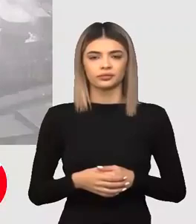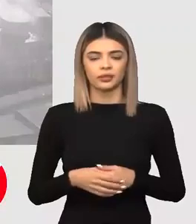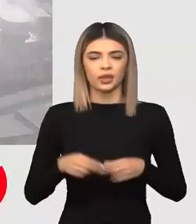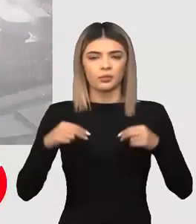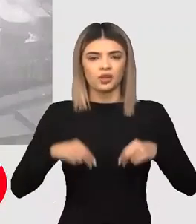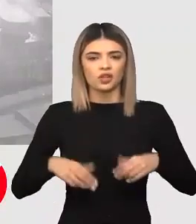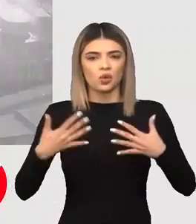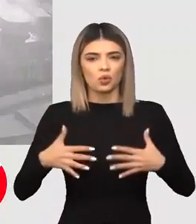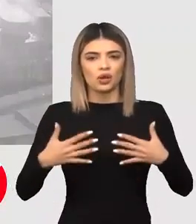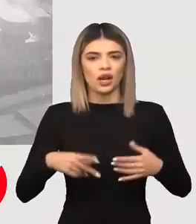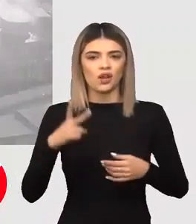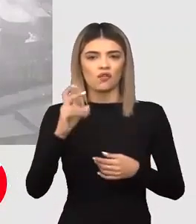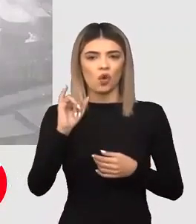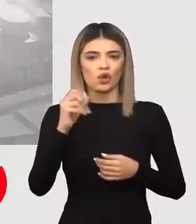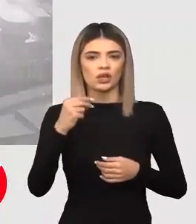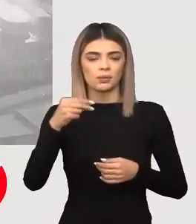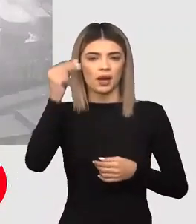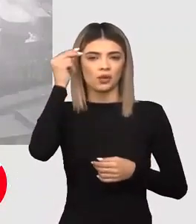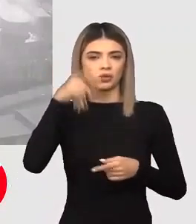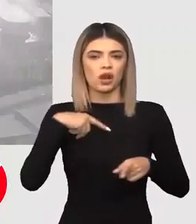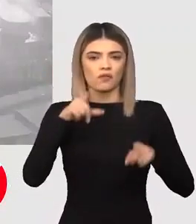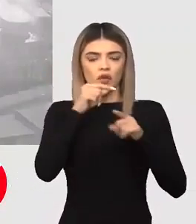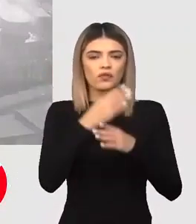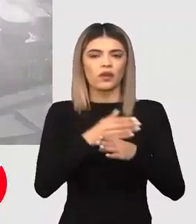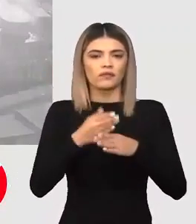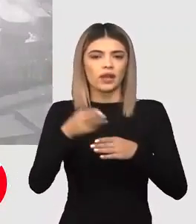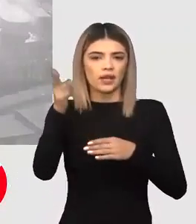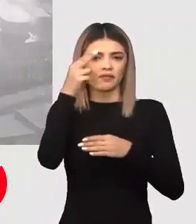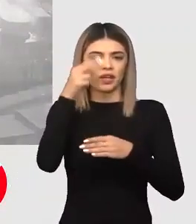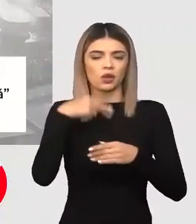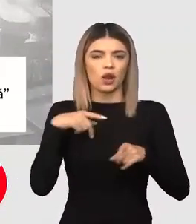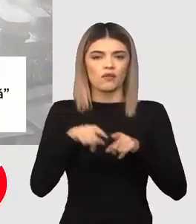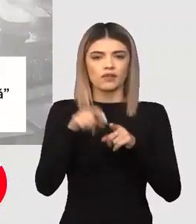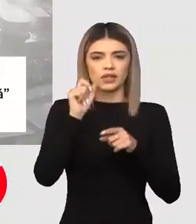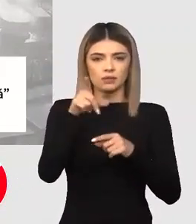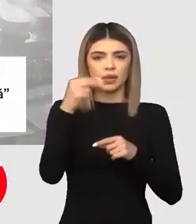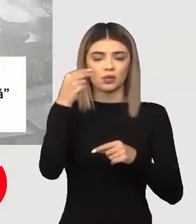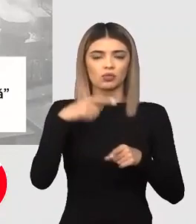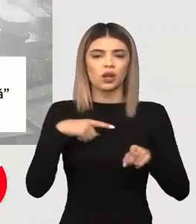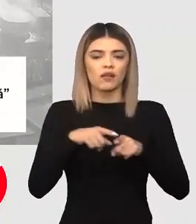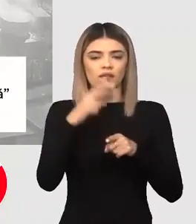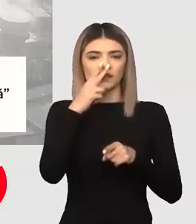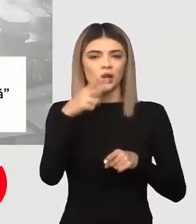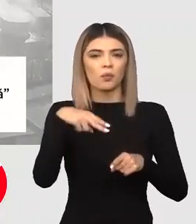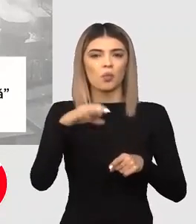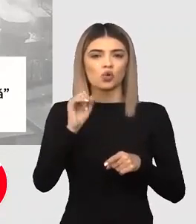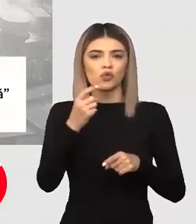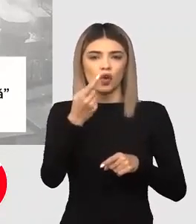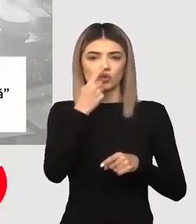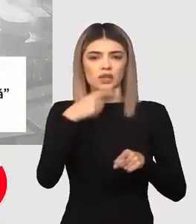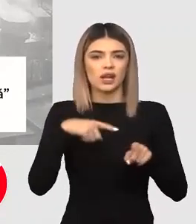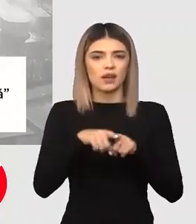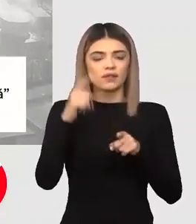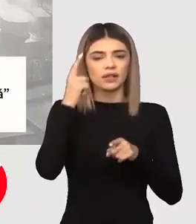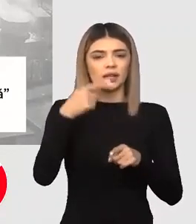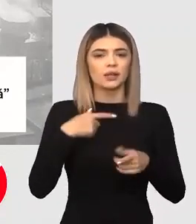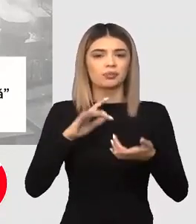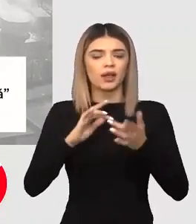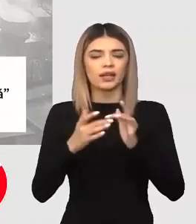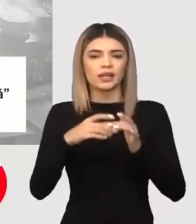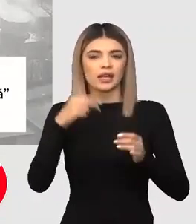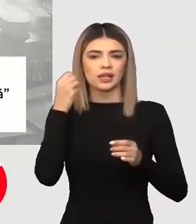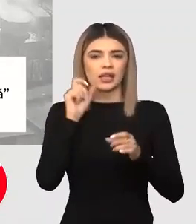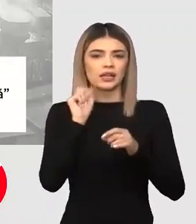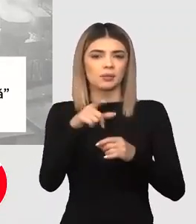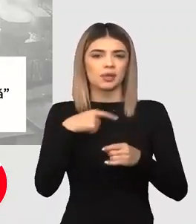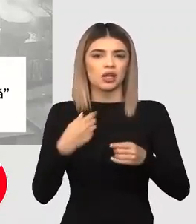Președintele Ucrainei Volodymyr Zelensky în discursul său din fiecare seară s-a referit la posibilitatea ca Moscova să pregătească